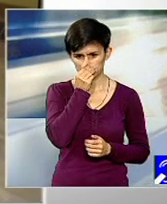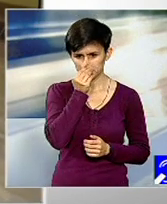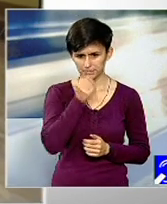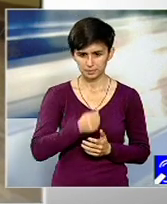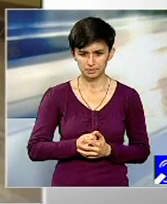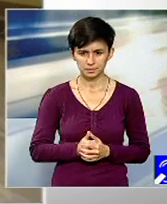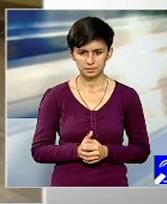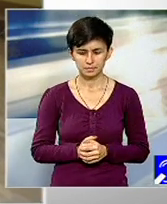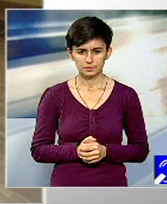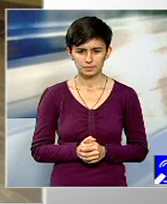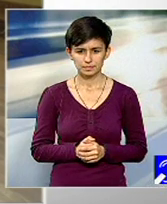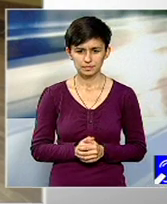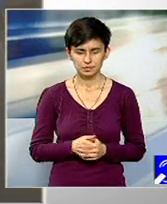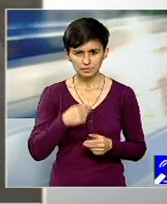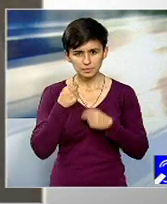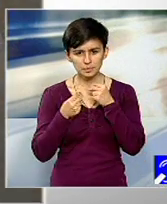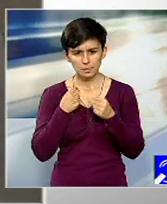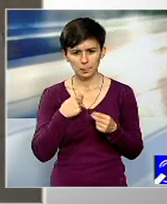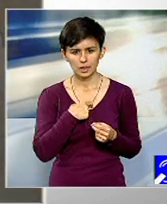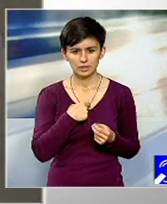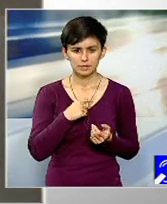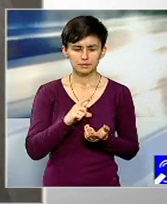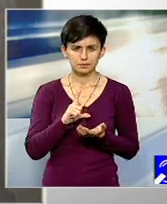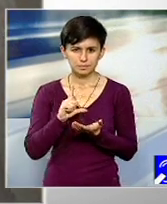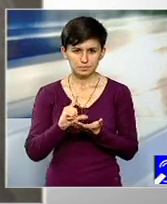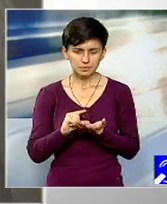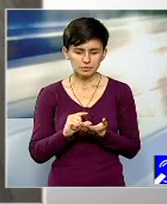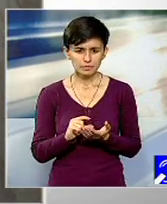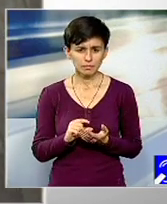așa se poate rezuma pe scurt, și